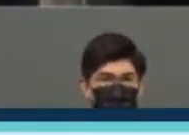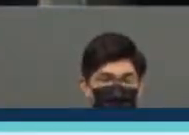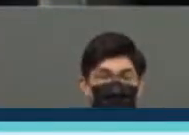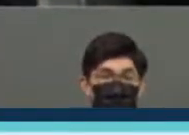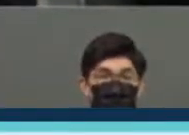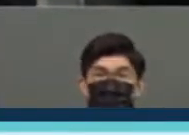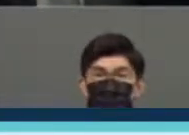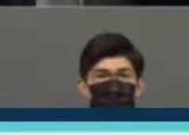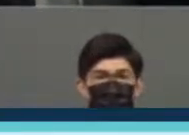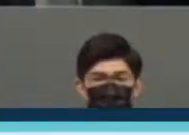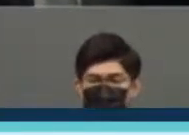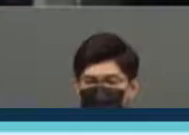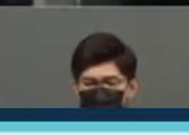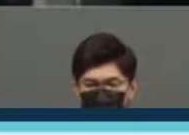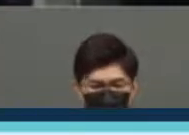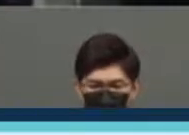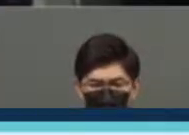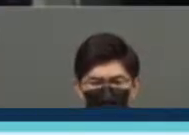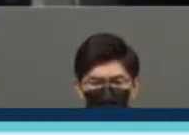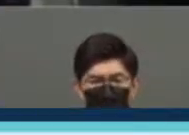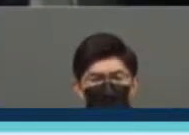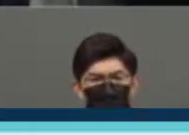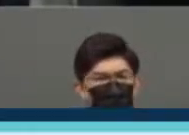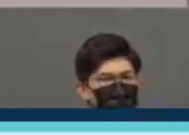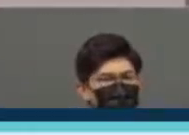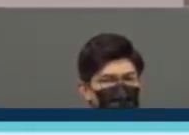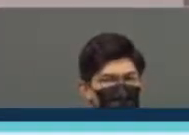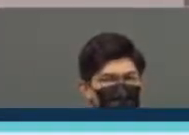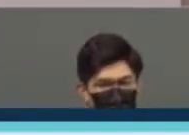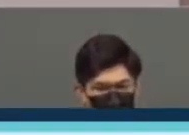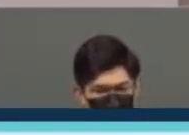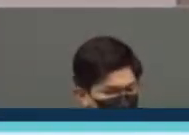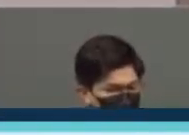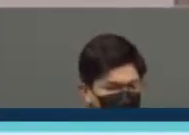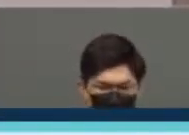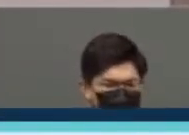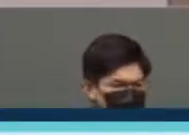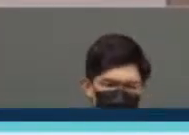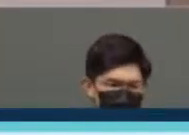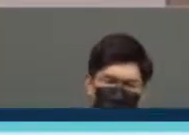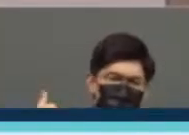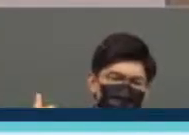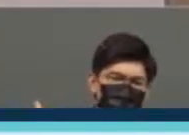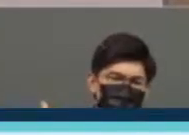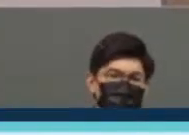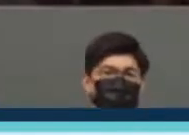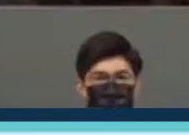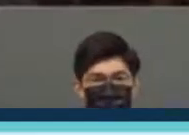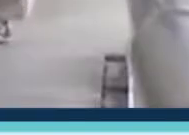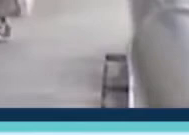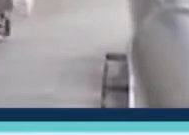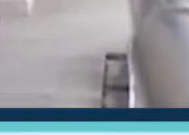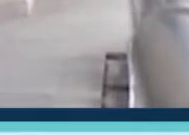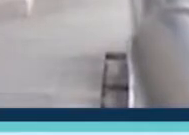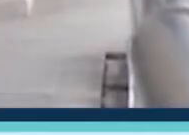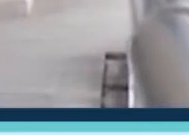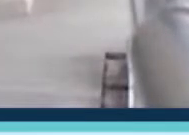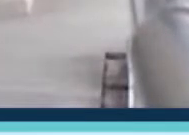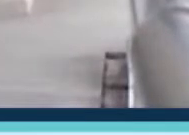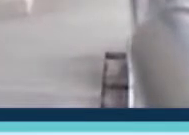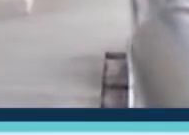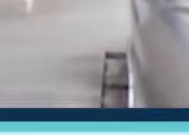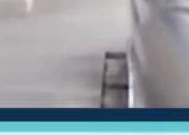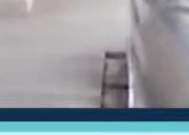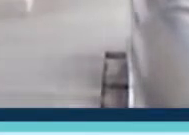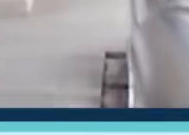มพันธ์ทางการทูตระหว่างกันให้กลับสู่ระดับปกติอย่างสมบูรณ์ทำให้มีชาวซาอุดีอาระเบียเดินทางมาท่องเที่ยวในไทยมาก